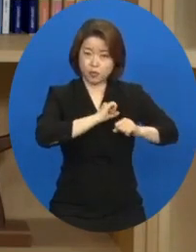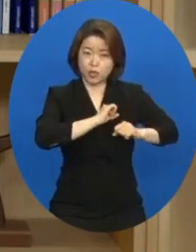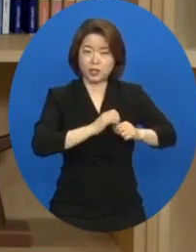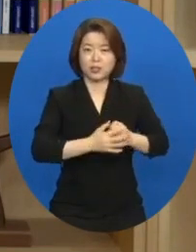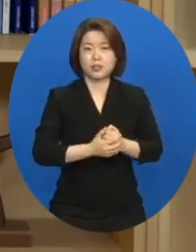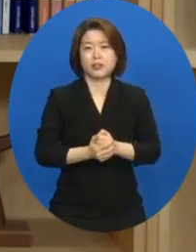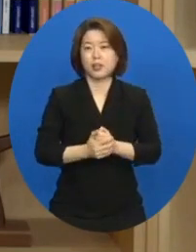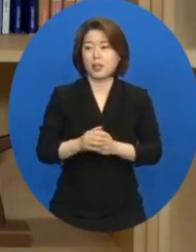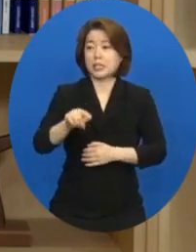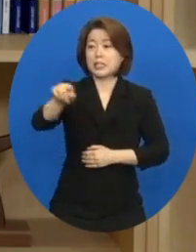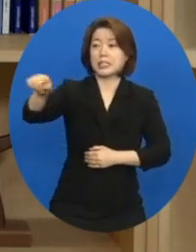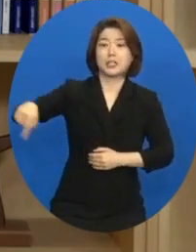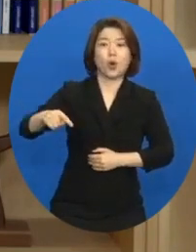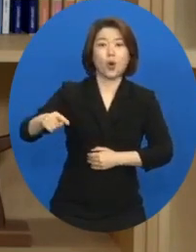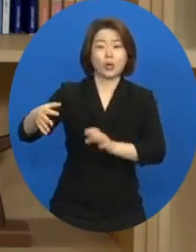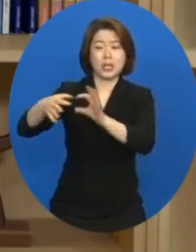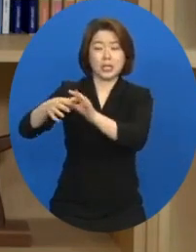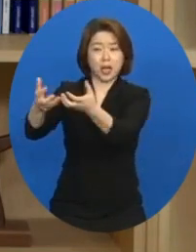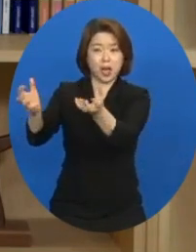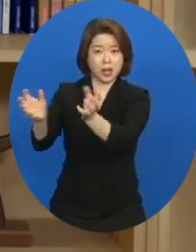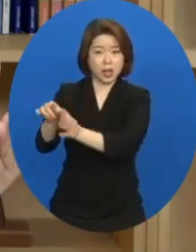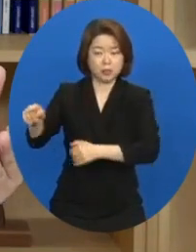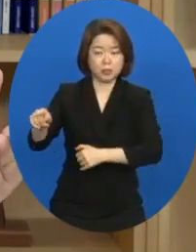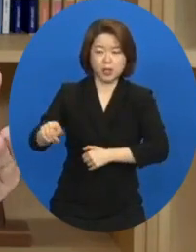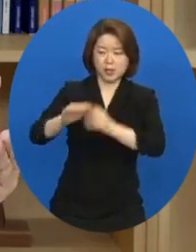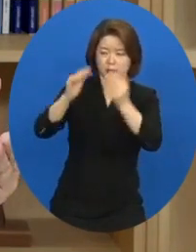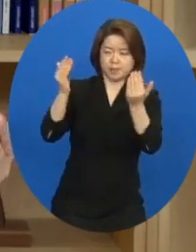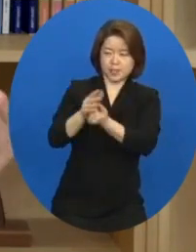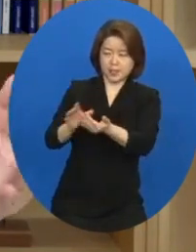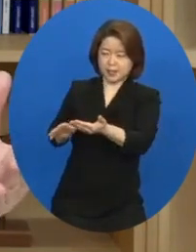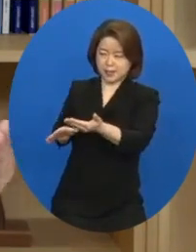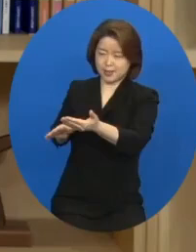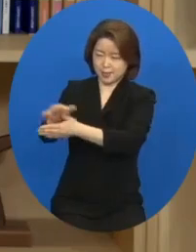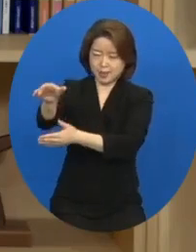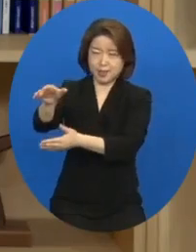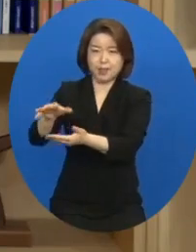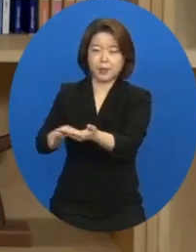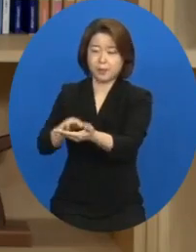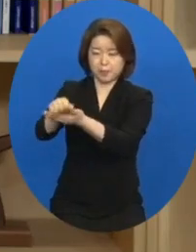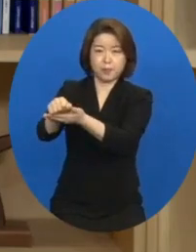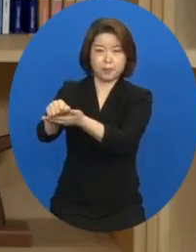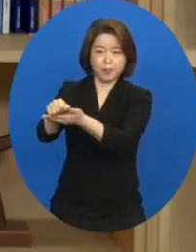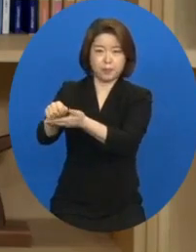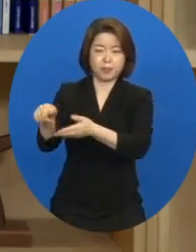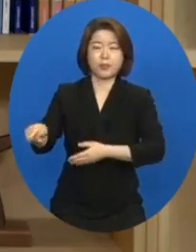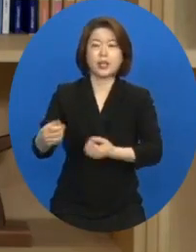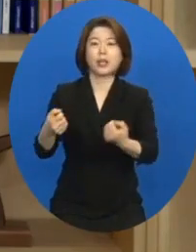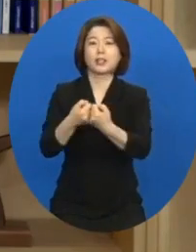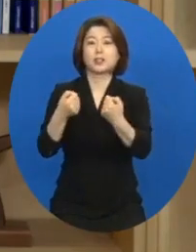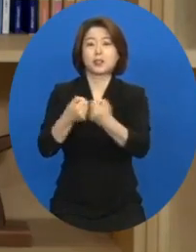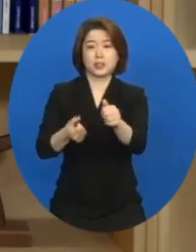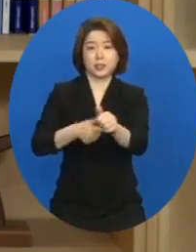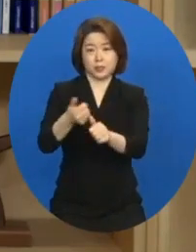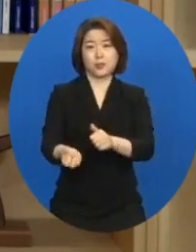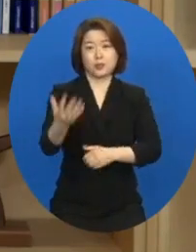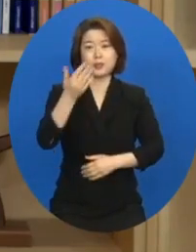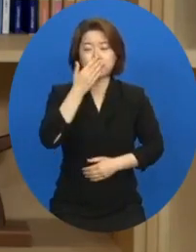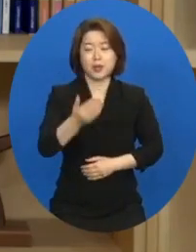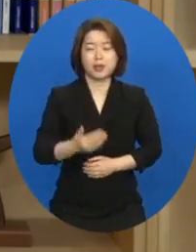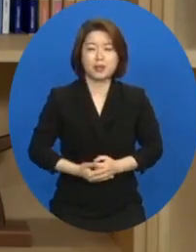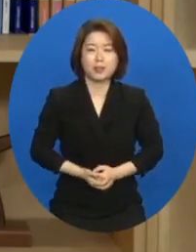아모리 10 학원을 다 죽이는 아 끝까지 다 죽이는 전쟁을 치룰 수 있었던